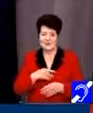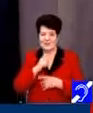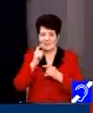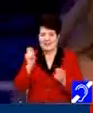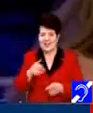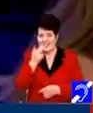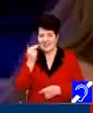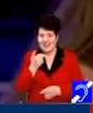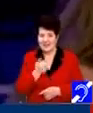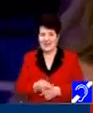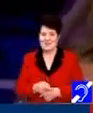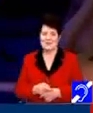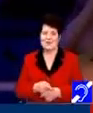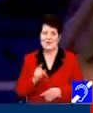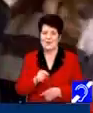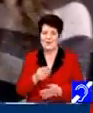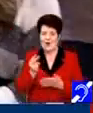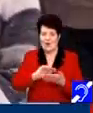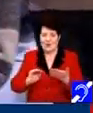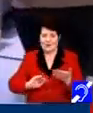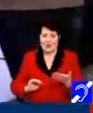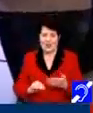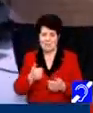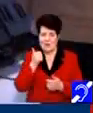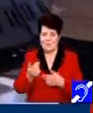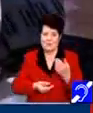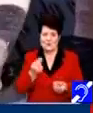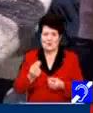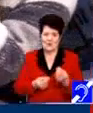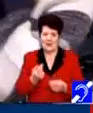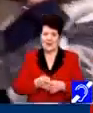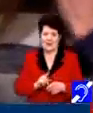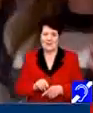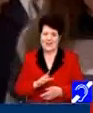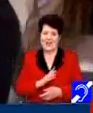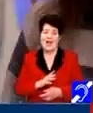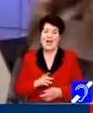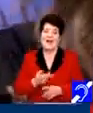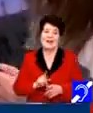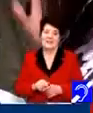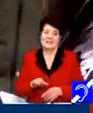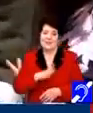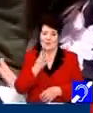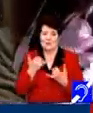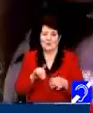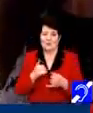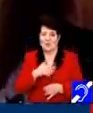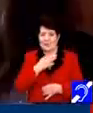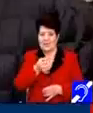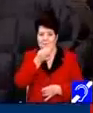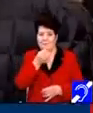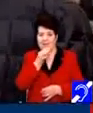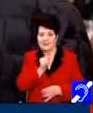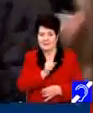italianului împreună cu Del Potro o minge cu autografe semnate de cei mai buni jucători aflați la Open-ul Italiei. A fost uimitor, îmi place foarte mult